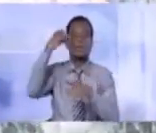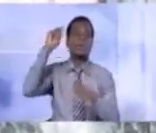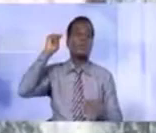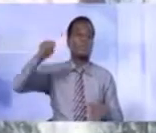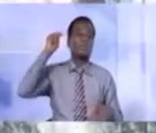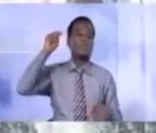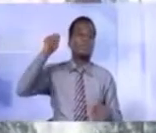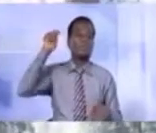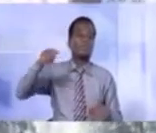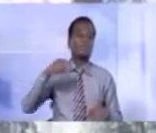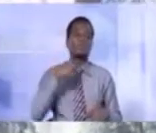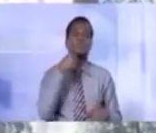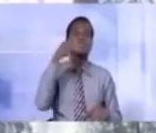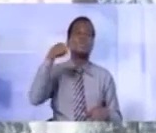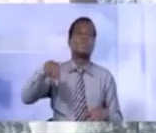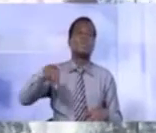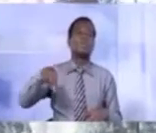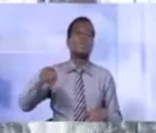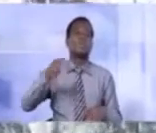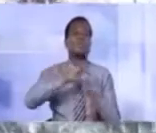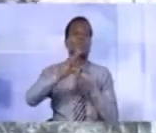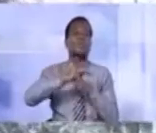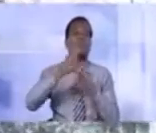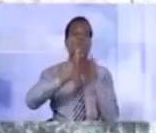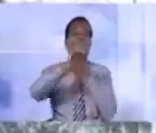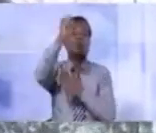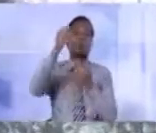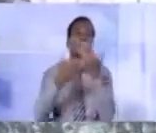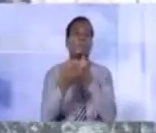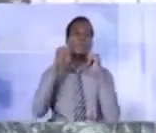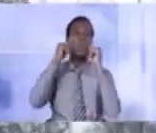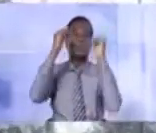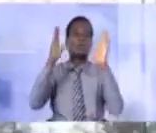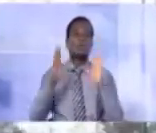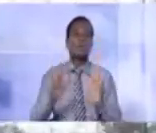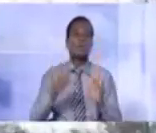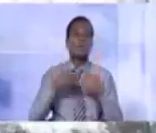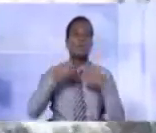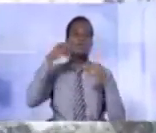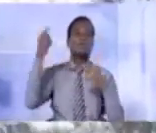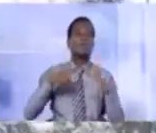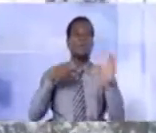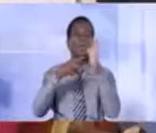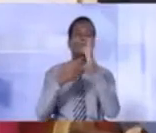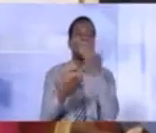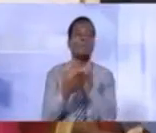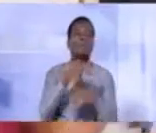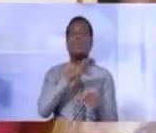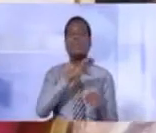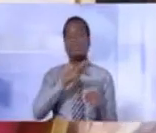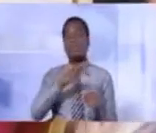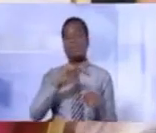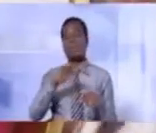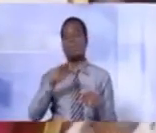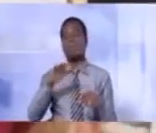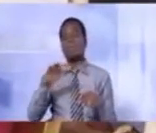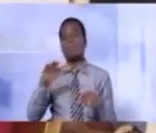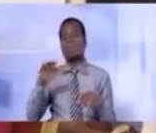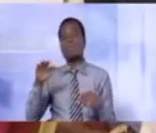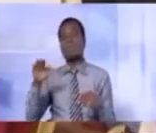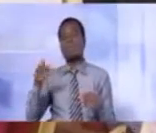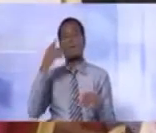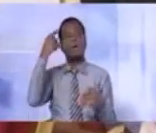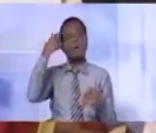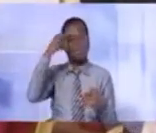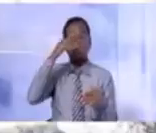je dois dire que la pratique de la foi par des ivoiriens a toujours été marquée par la modération est pas la bonne